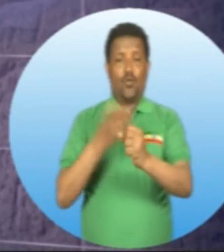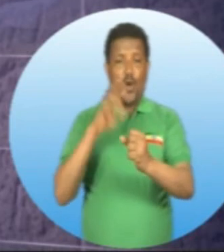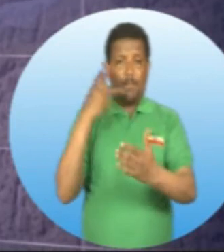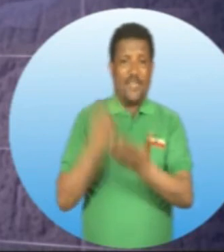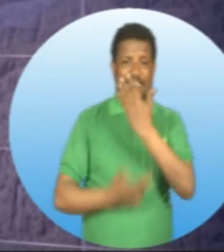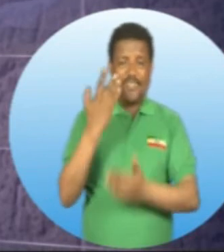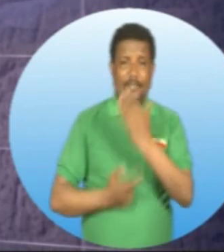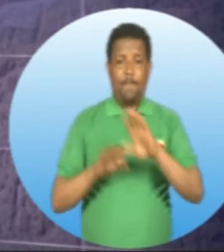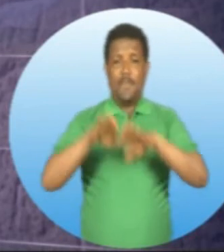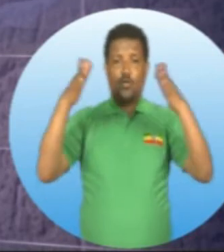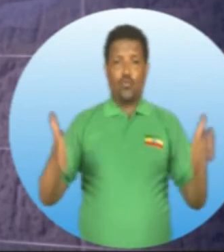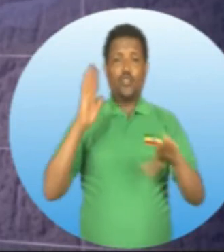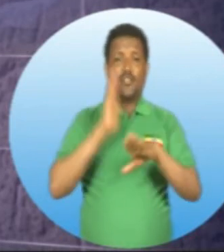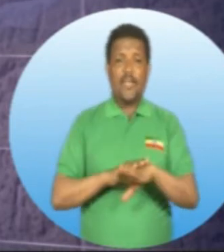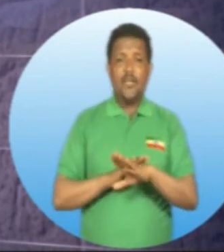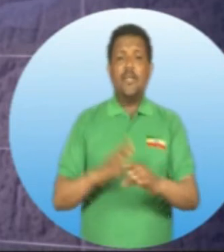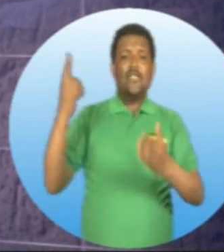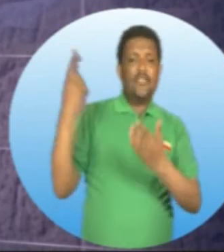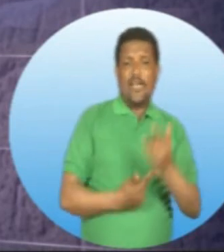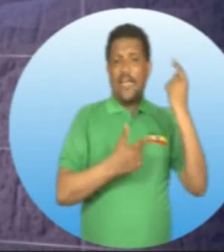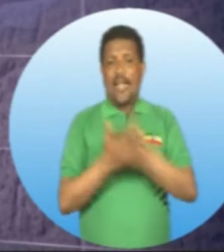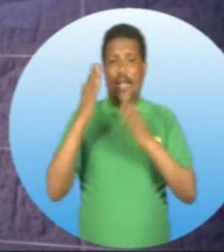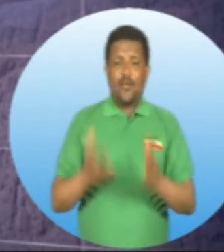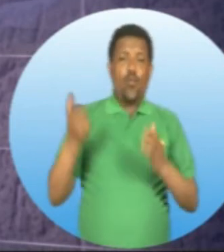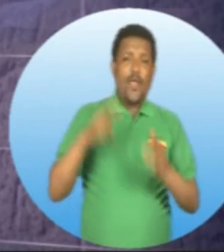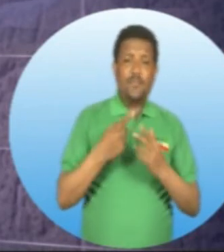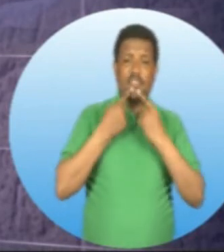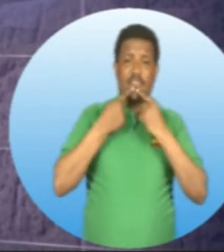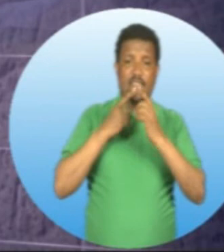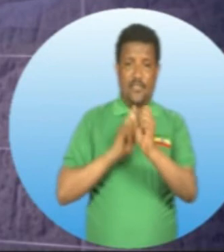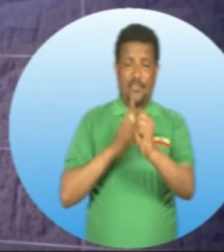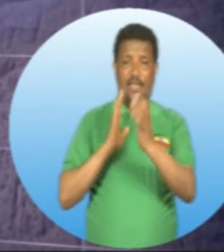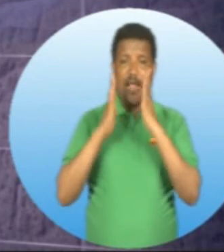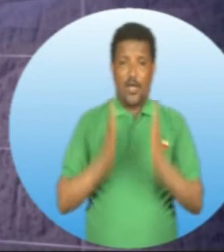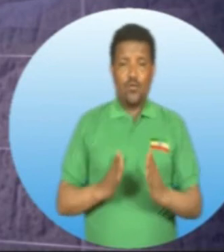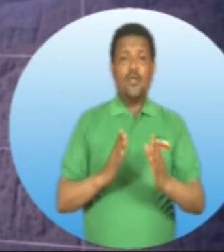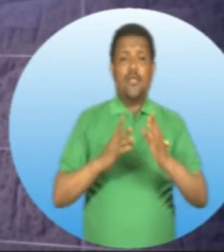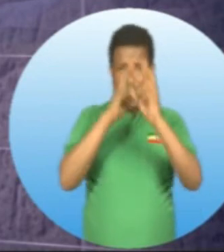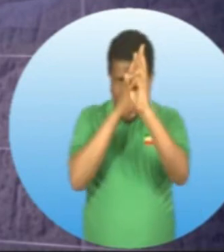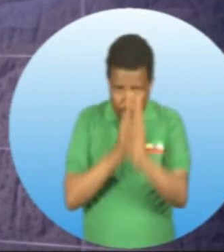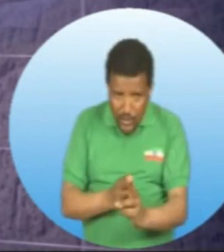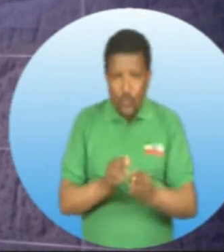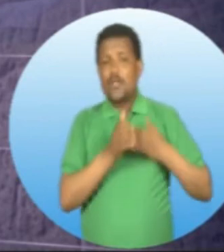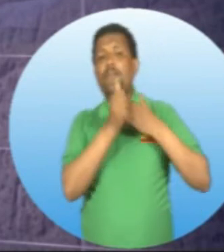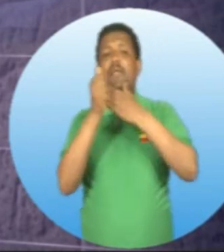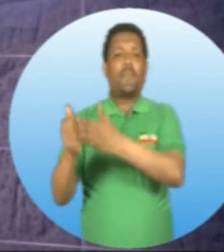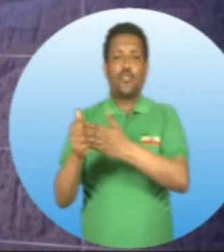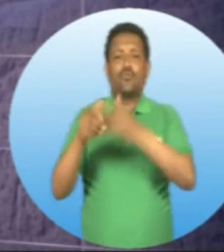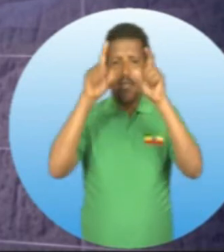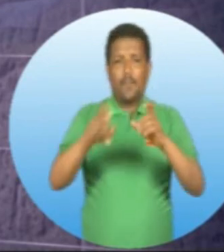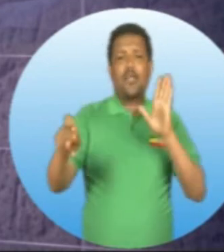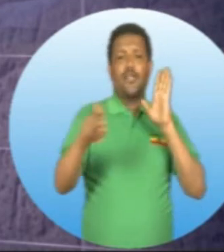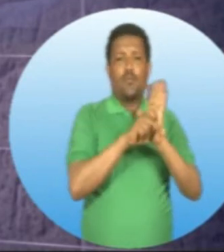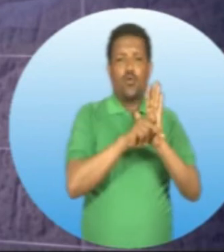በንግግር ወይም በክርክር መድረኮች ላይ ተከራካሪው ወይም ተናጋሪው ሊያከብራቸውና ሊመረጣቸው